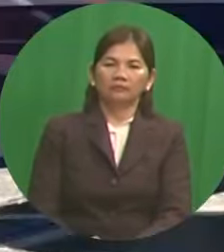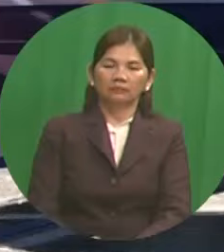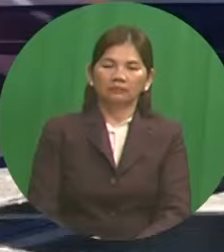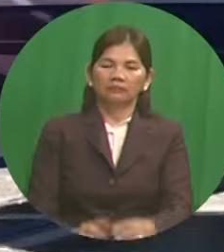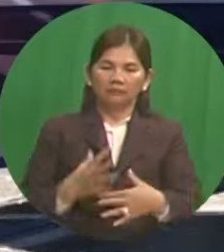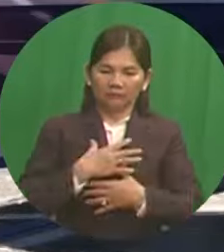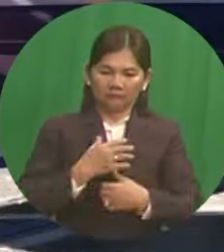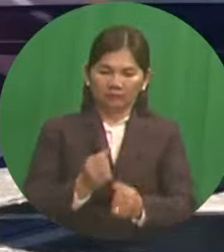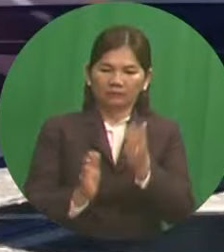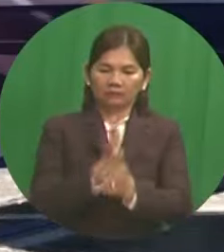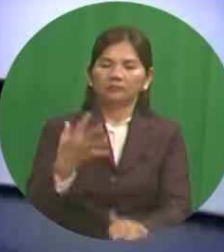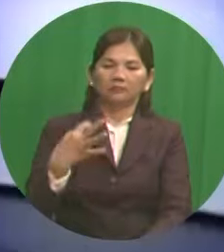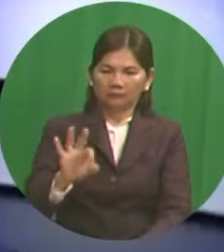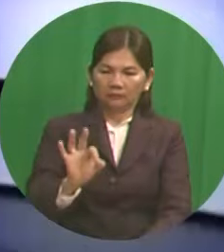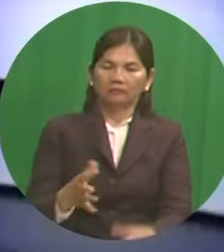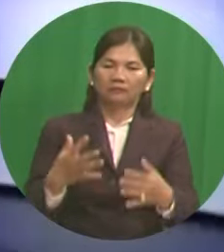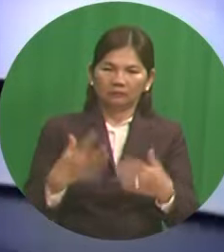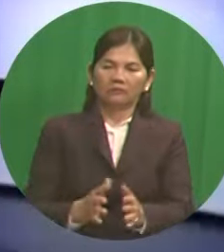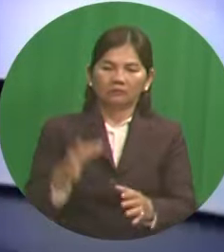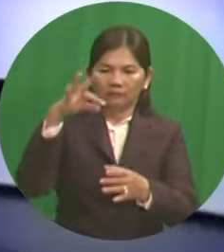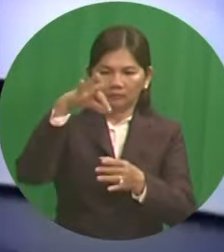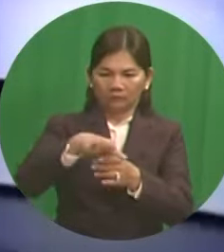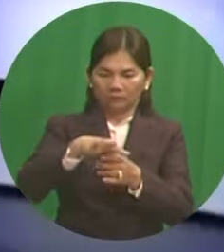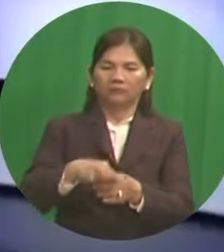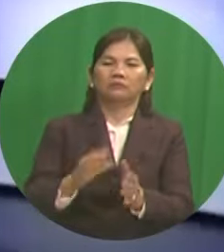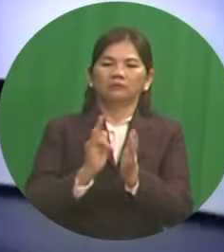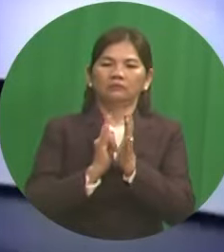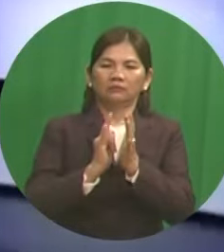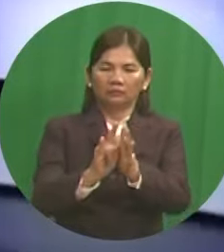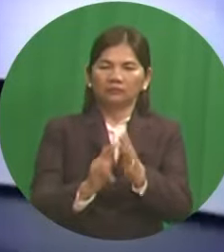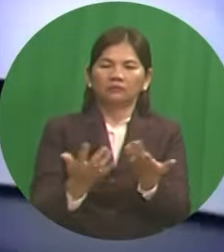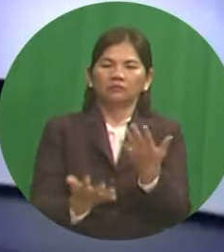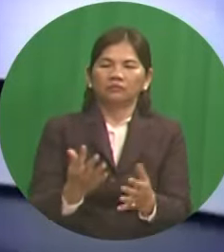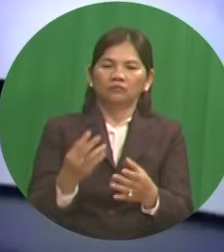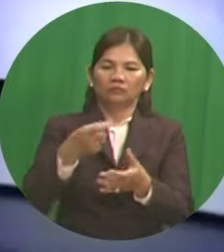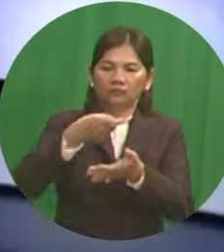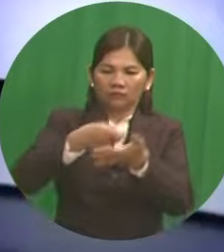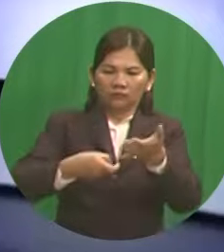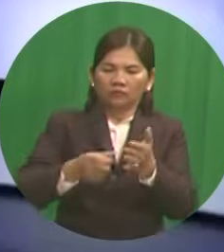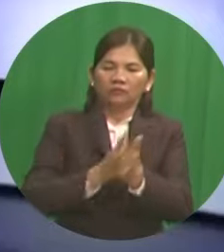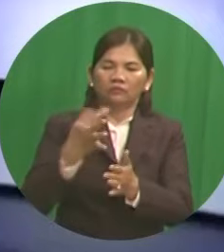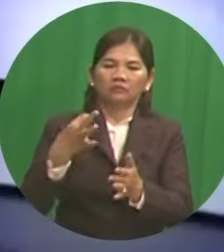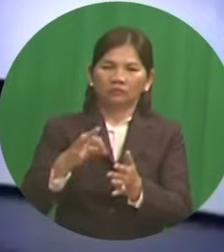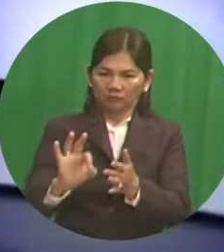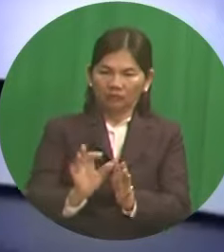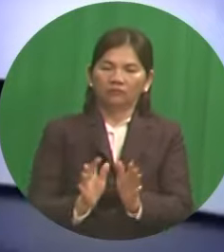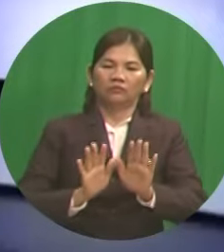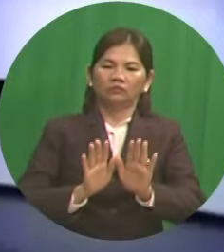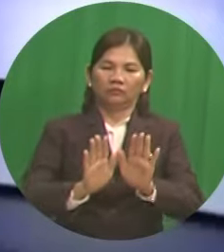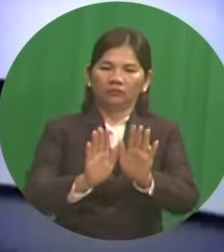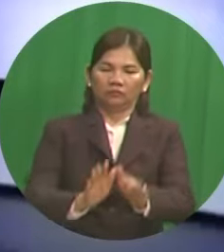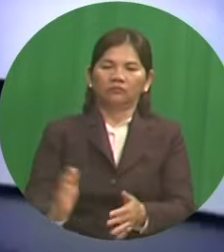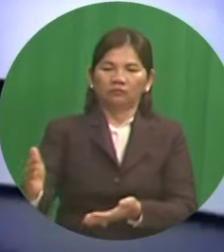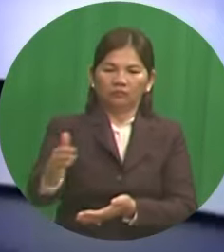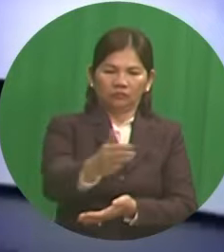ចាប់អារម្មណ៍នៅក្នុងប្រទេសបារាំងឯណោះវិញគឺការបោះឆ្នោតនីតិបញ្ញត្តិដែលមានភាគហ៊ុនខ្ពស់របស់ប្រទេសបារាំងបានជំរុញឲ្យមានការ